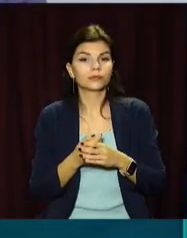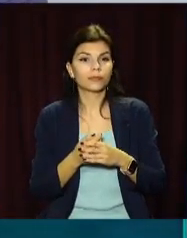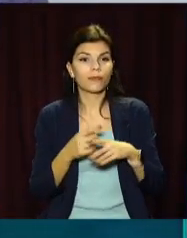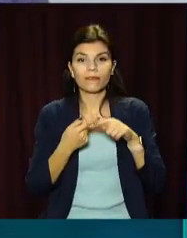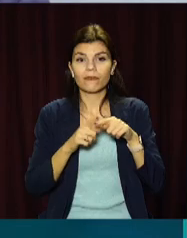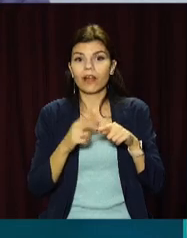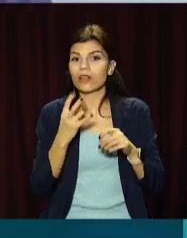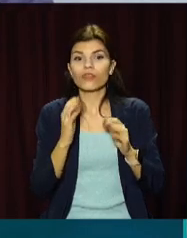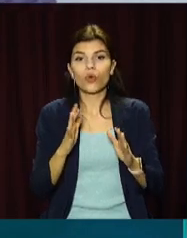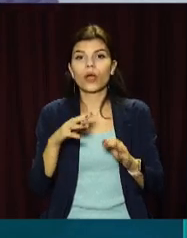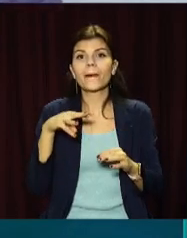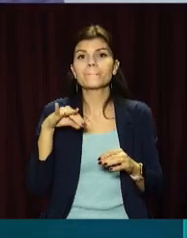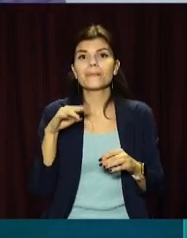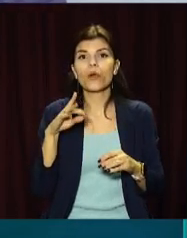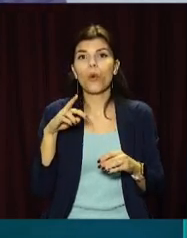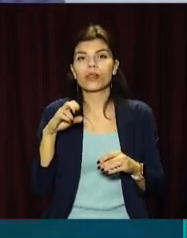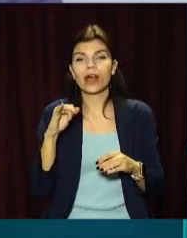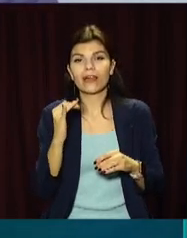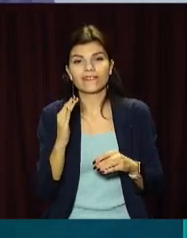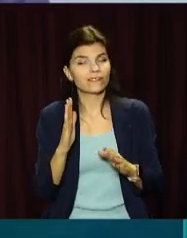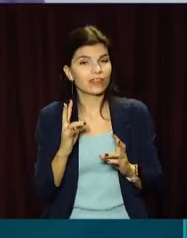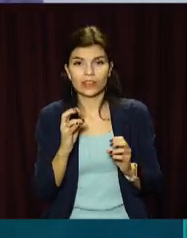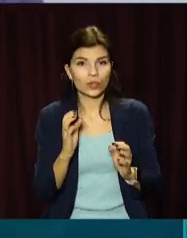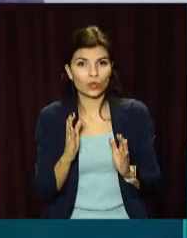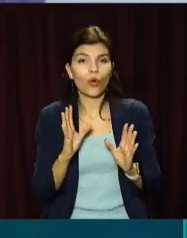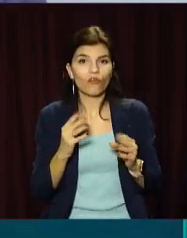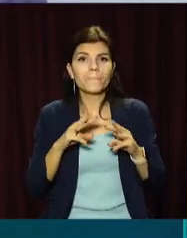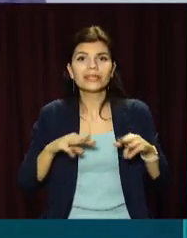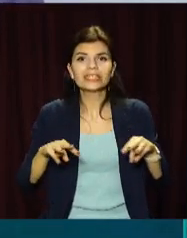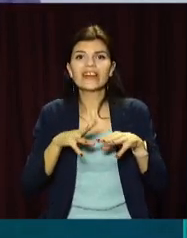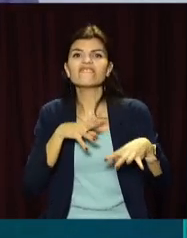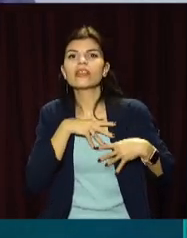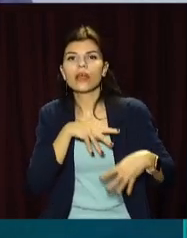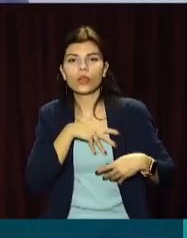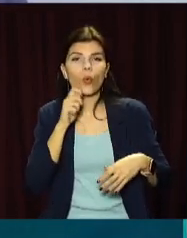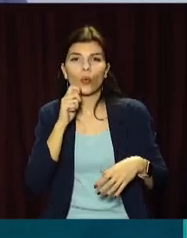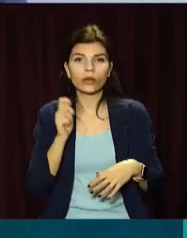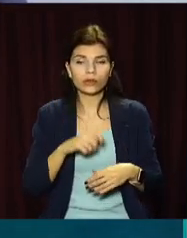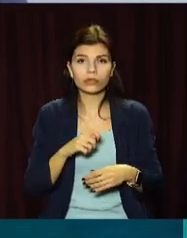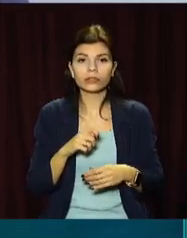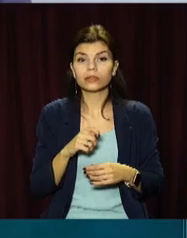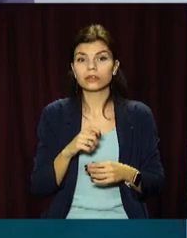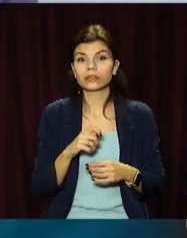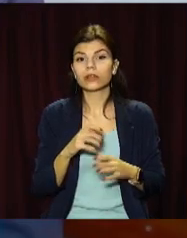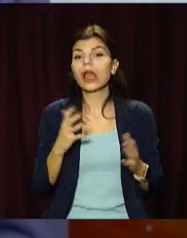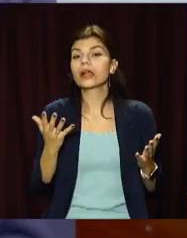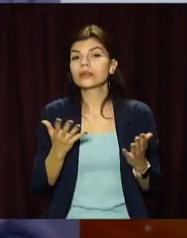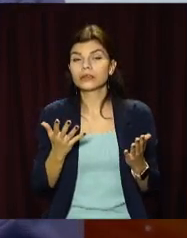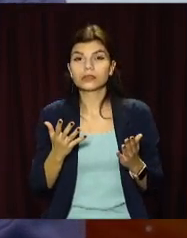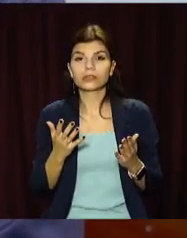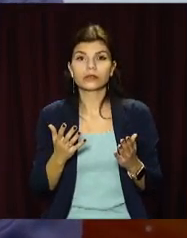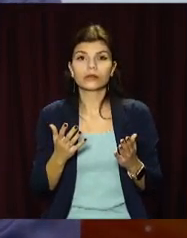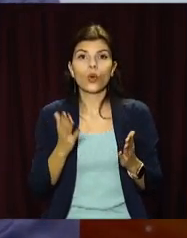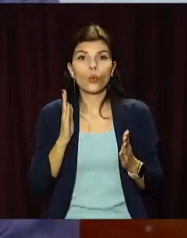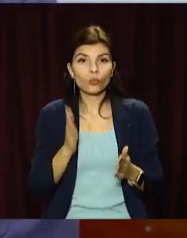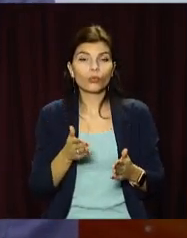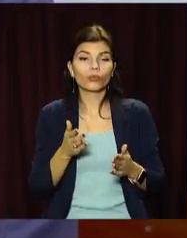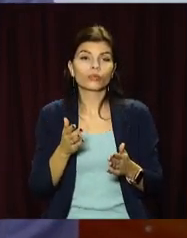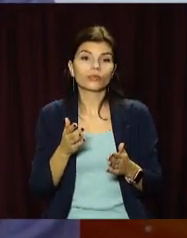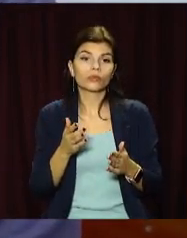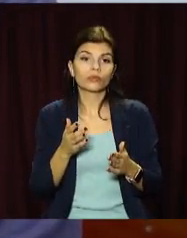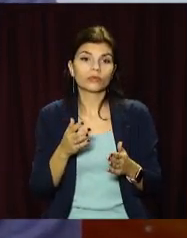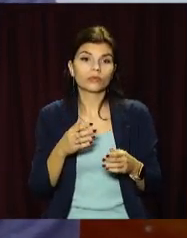місті Миколаєві, а взагалі в Міністерстві ветеранів України, які будуть у